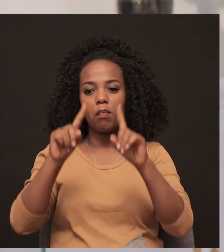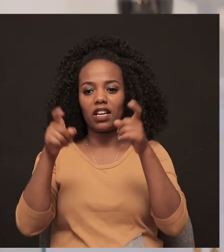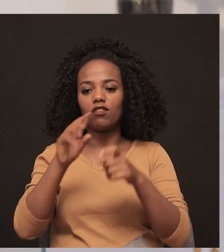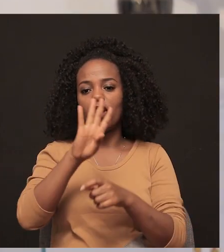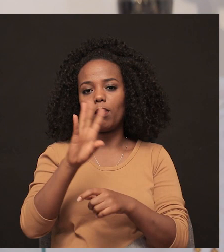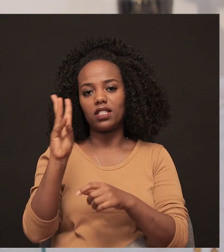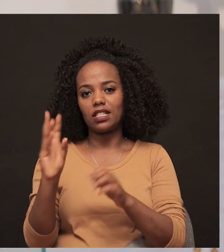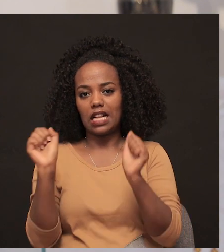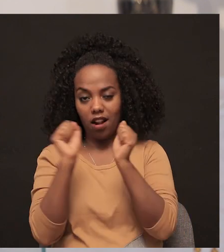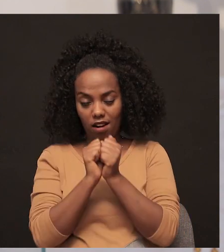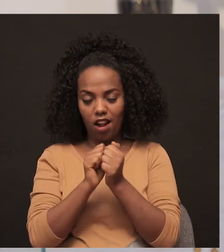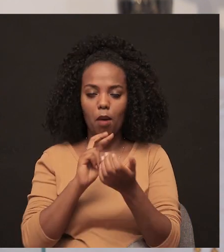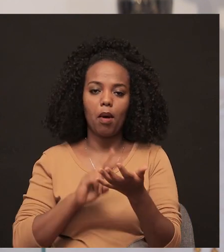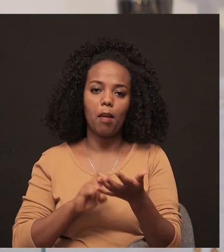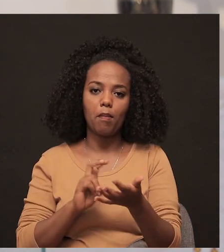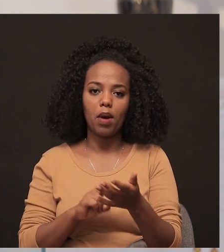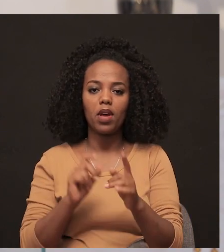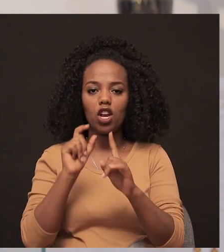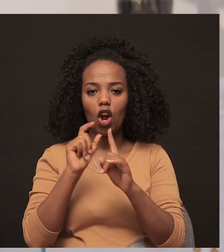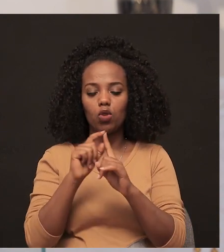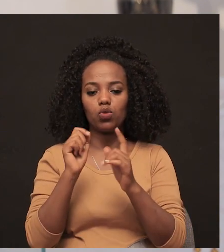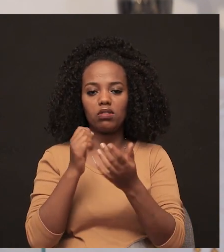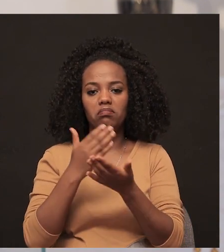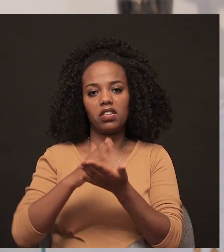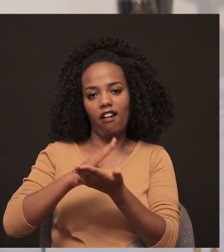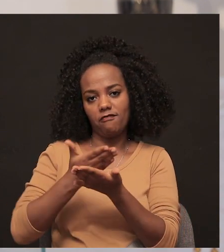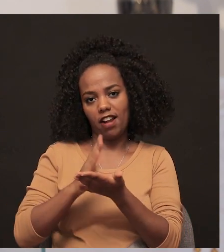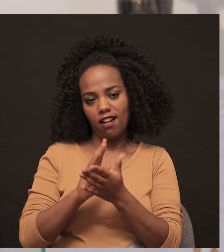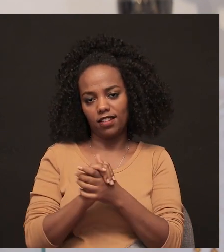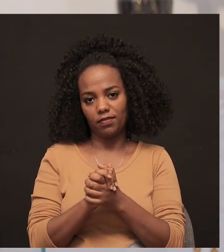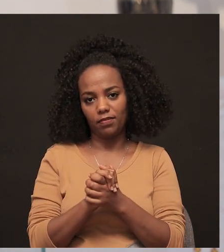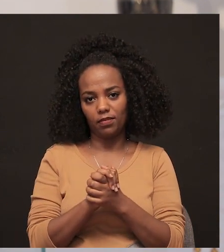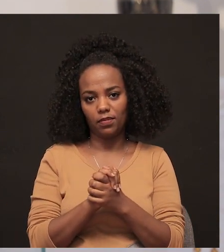አንድ ላይ በማንበብ ቃሉን እንካፈላለን።